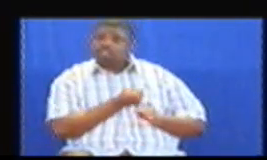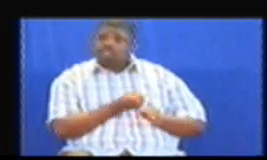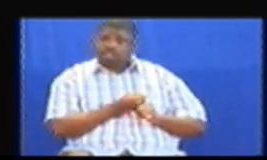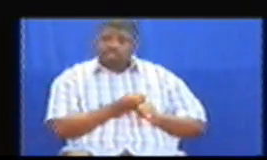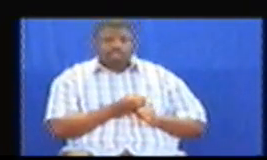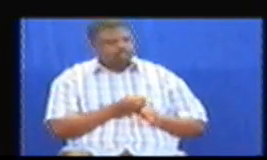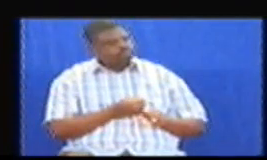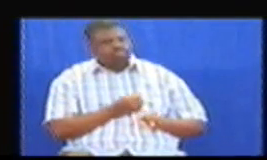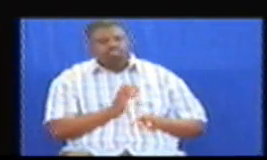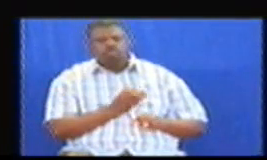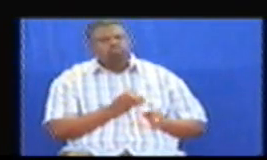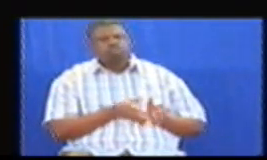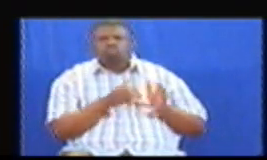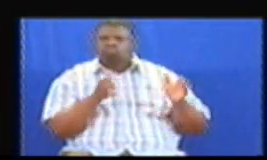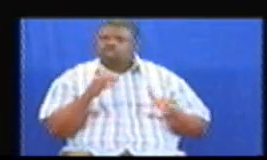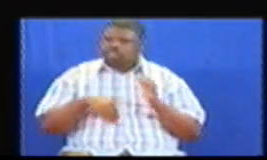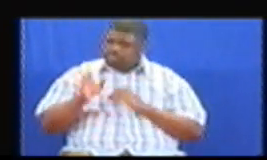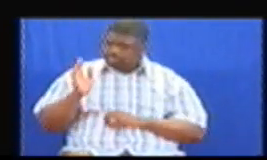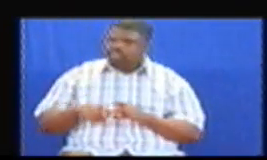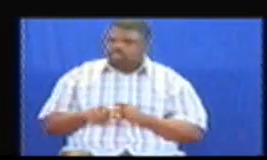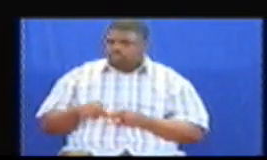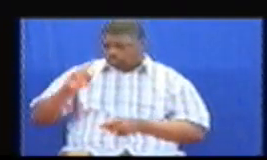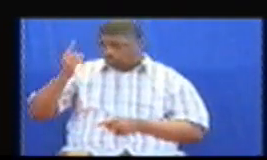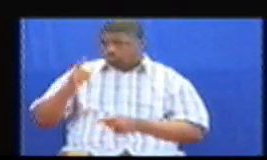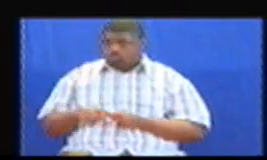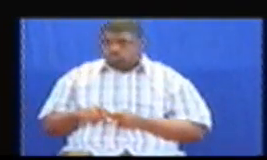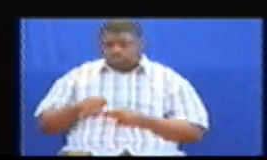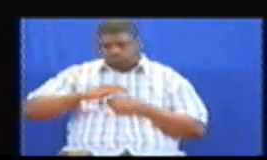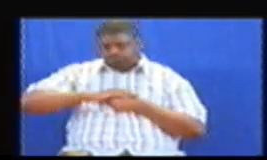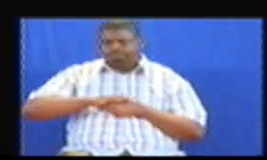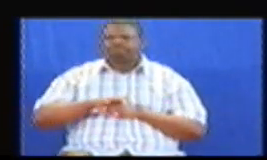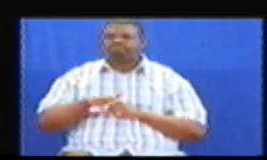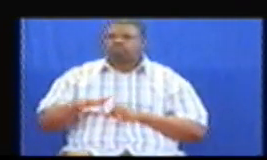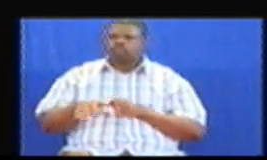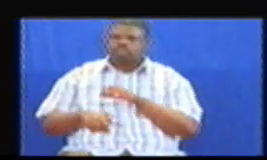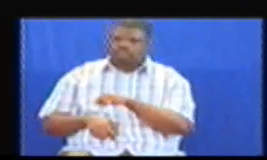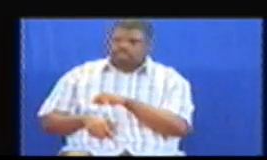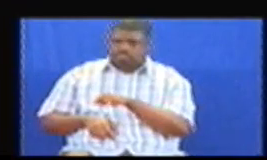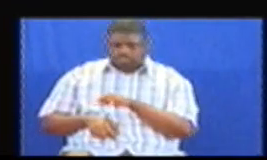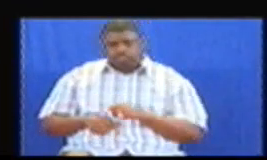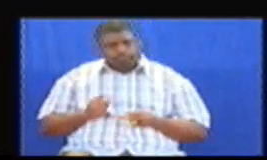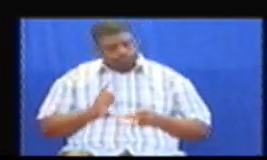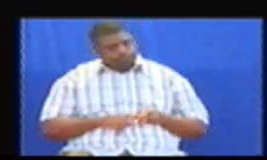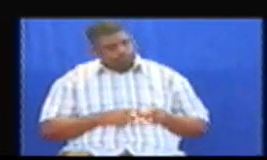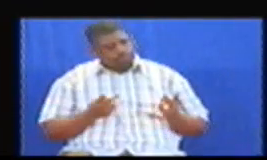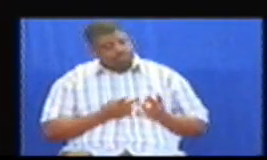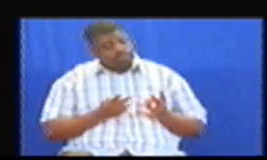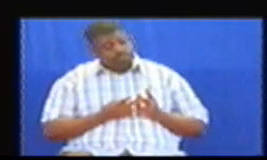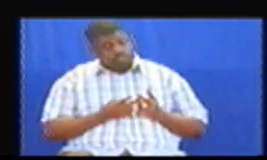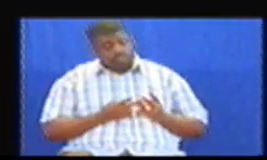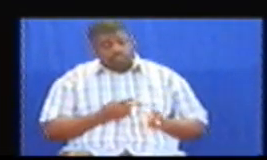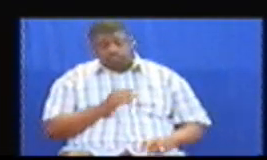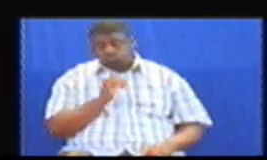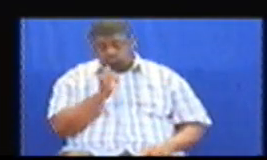kaleta matunda makubwa zaidi na tukaweza kupunguza ugonjwa huu wa corona. Lakini pia ni wakumbushe wa Tanzania kwamba